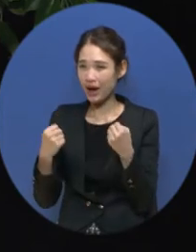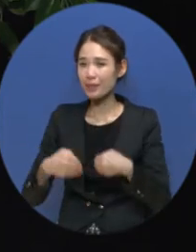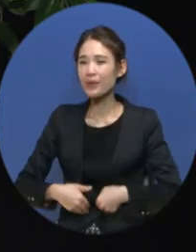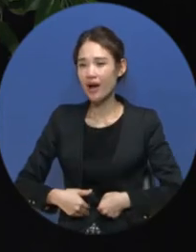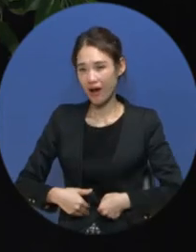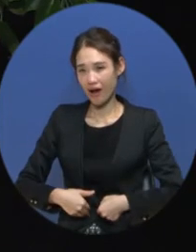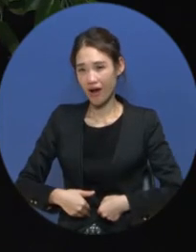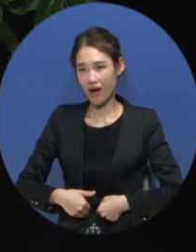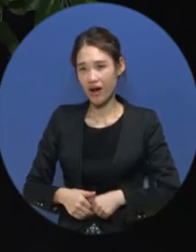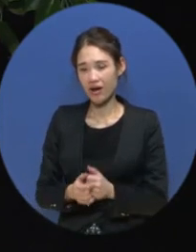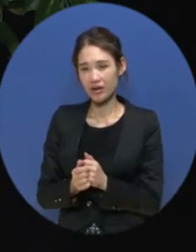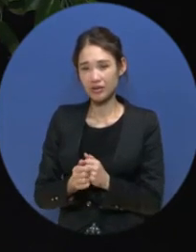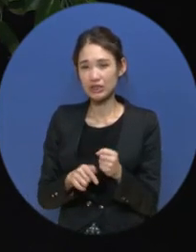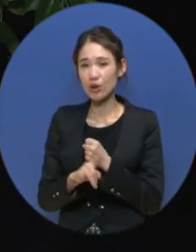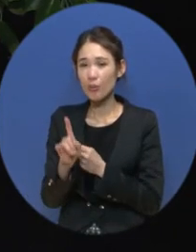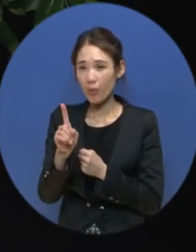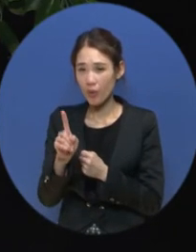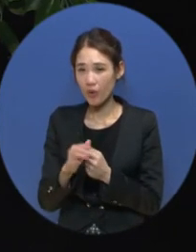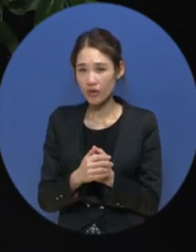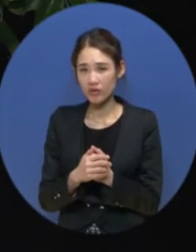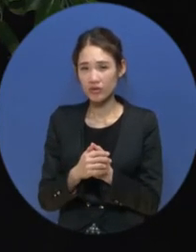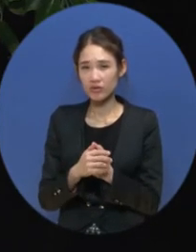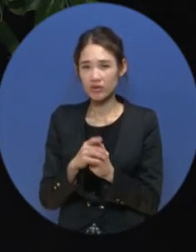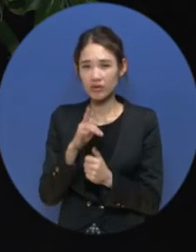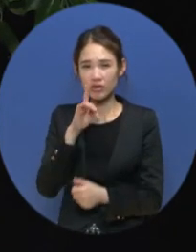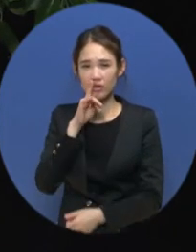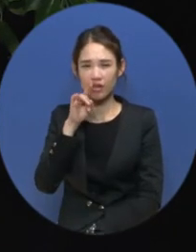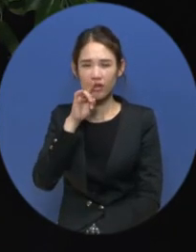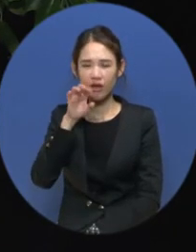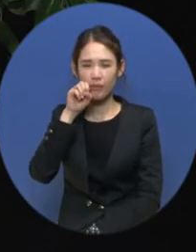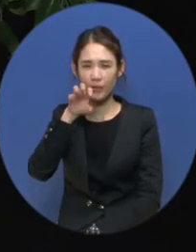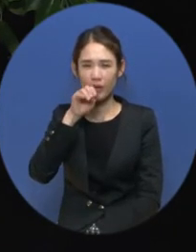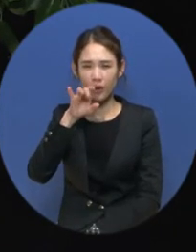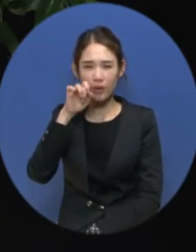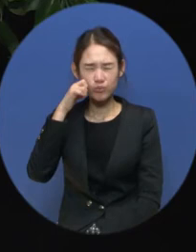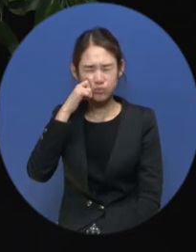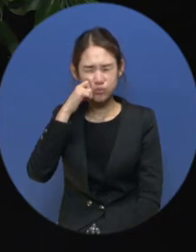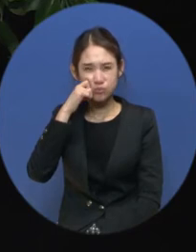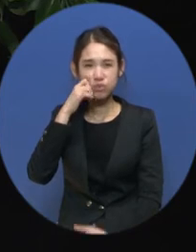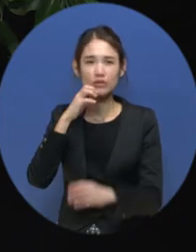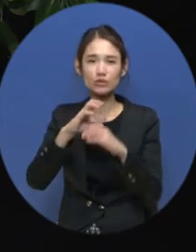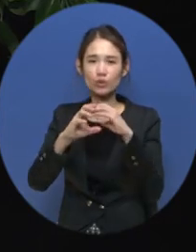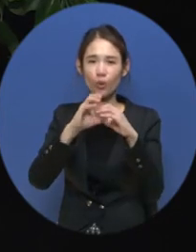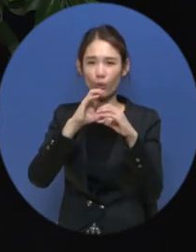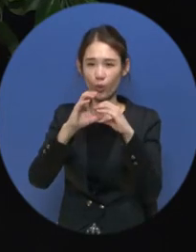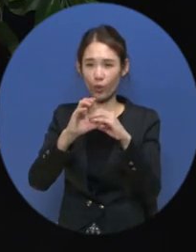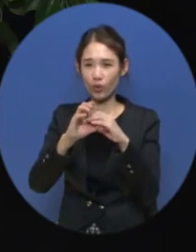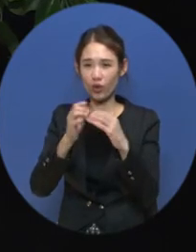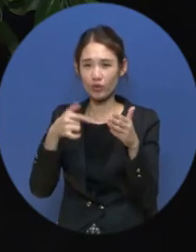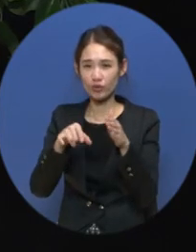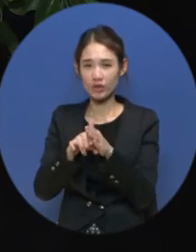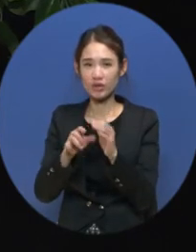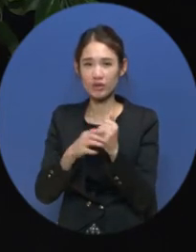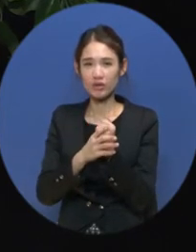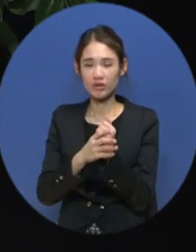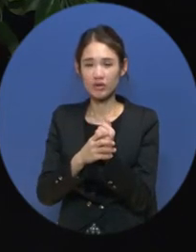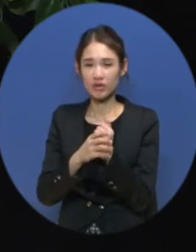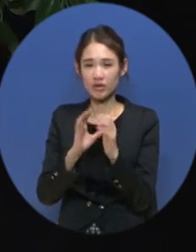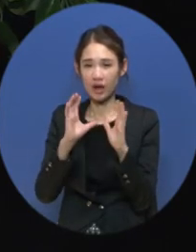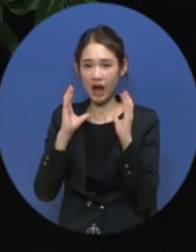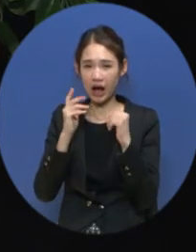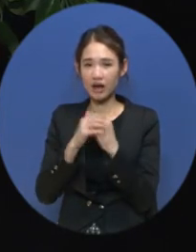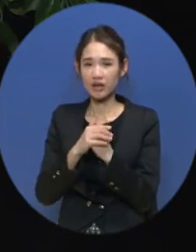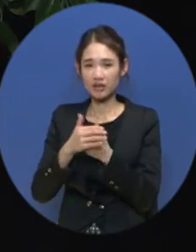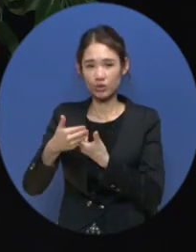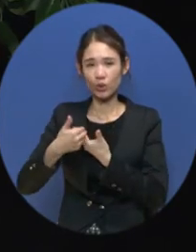합니다. 그 이유는 말 못하는 아이들하고 예. 소통을 해서, 또 그 아이들의